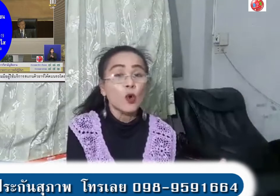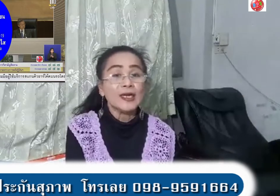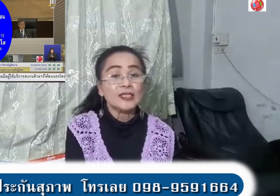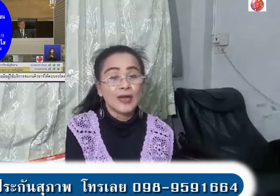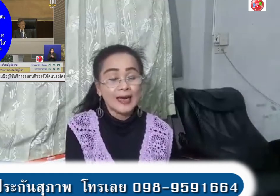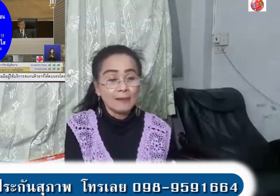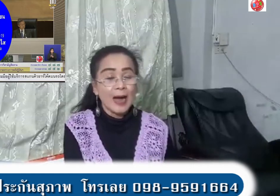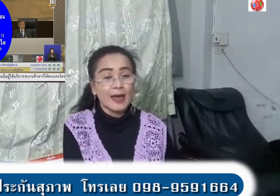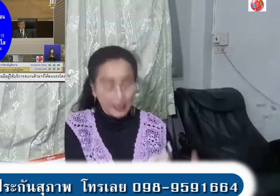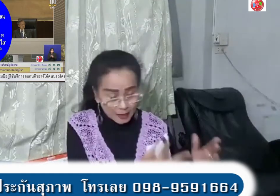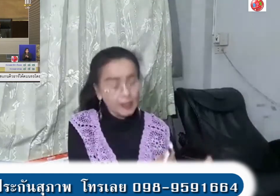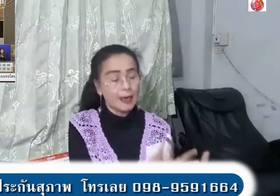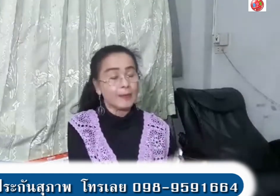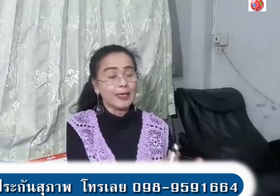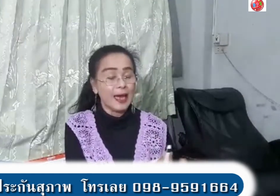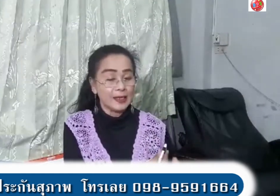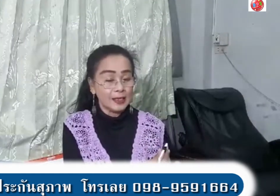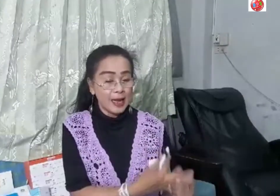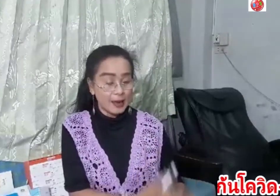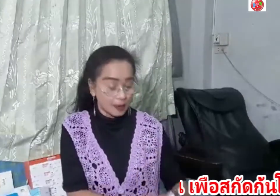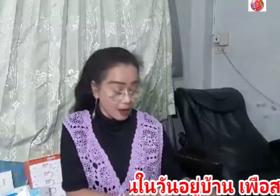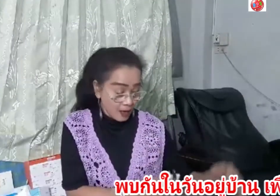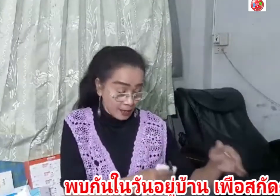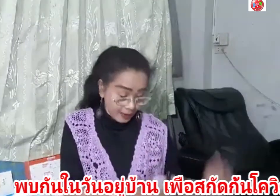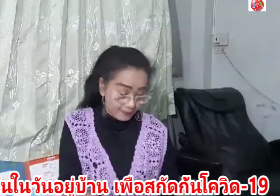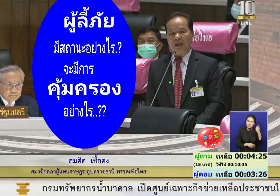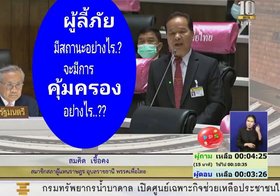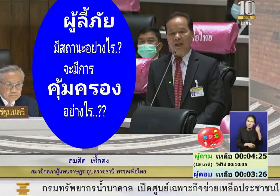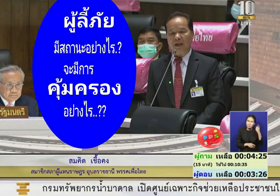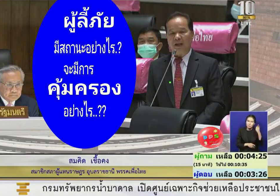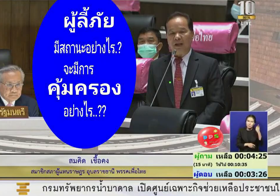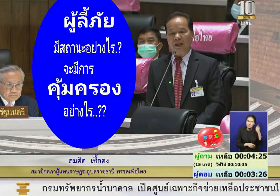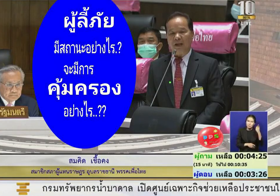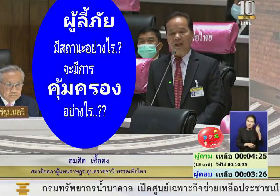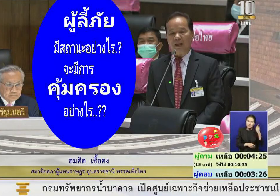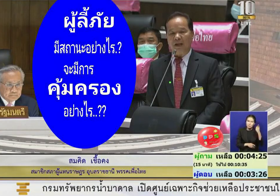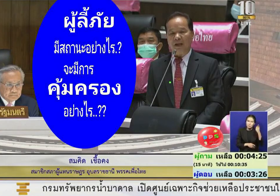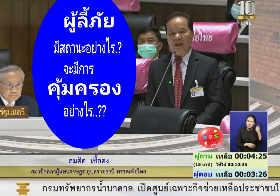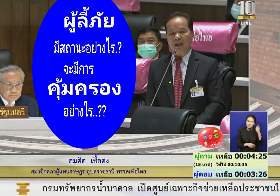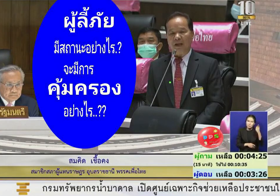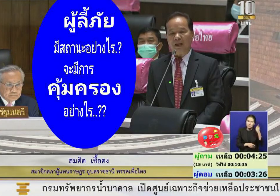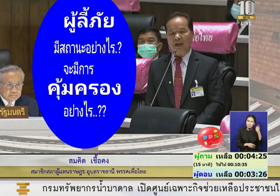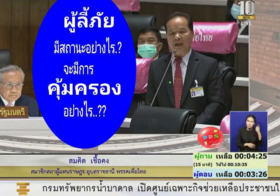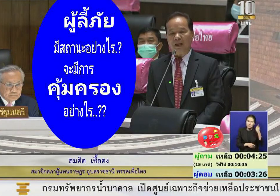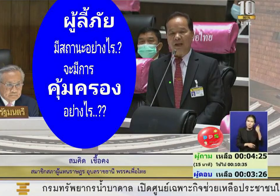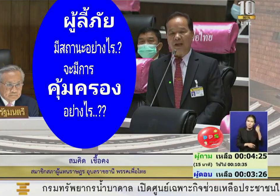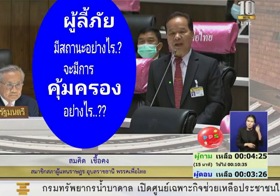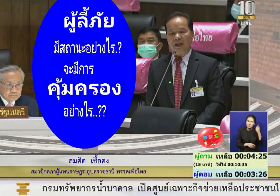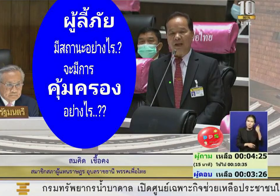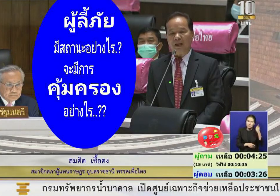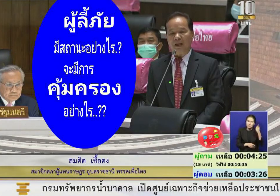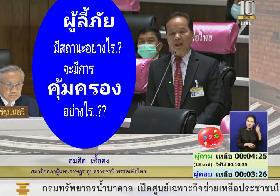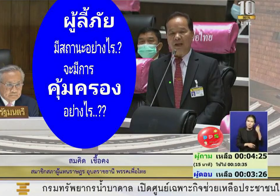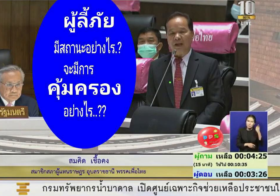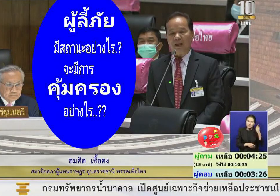ล้านล้านบาทนั่นก็อีกกรรมาธิการนึงนะคะแล้วก็กรรมาธิการนะคะศึกษานะคะการเข้